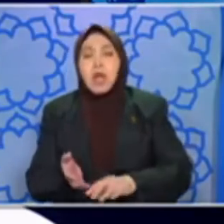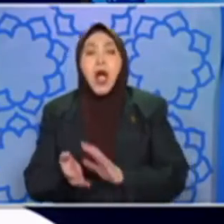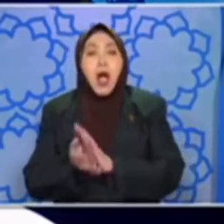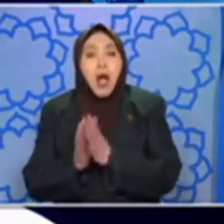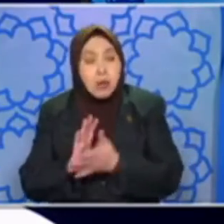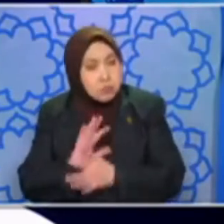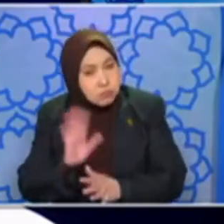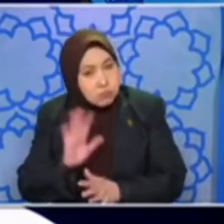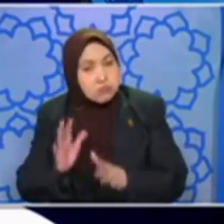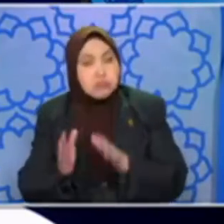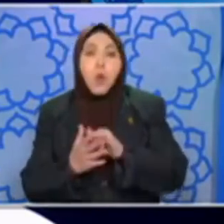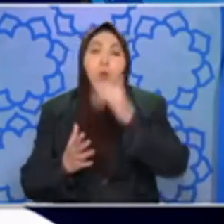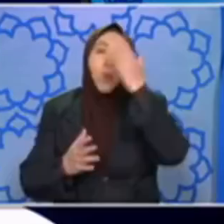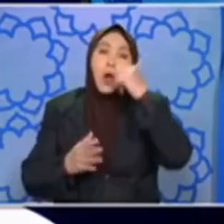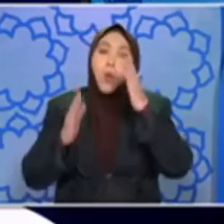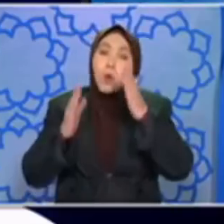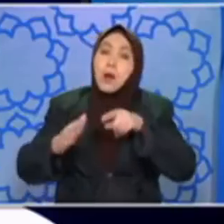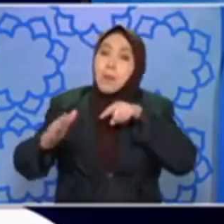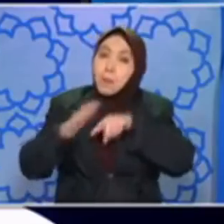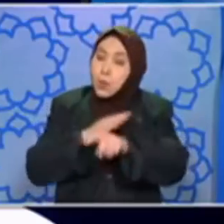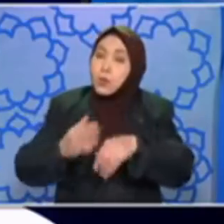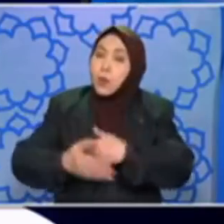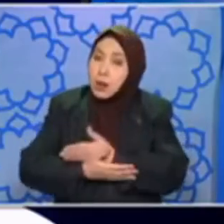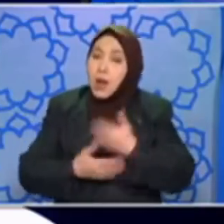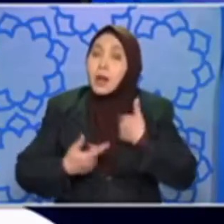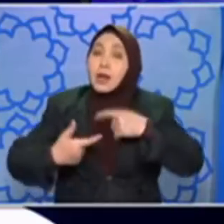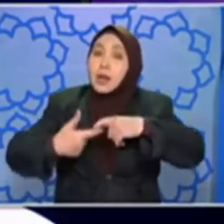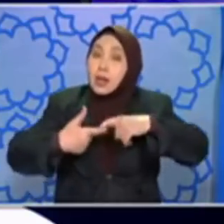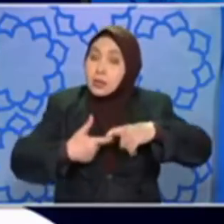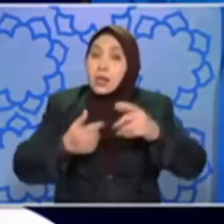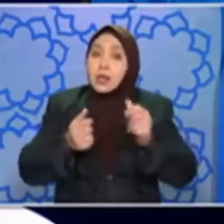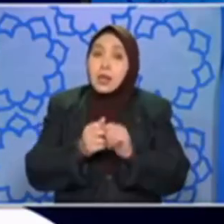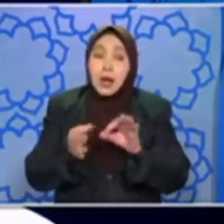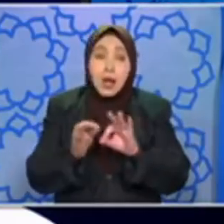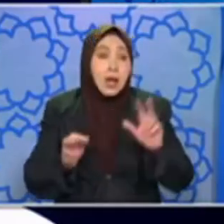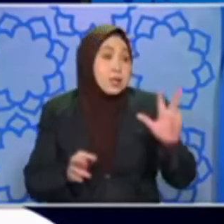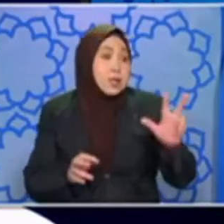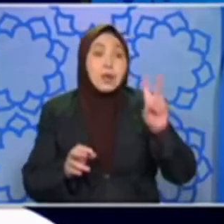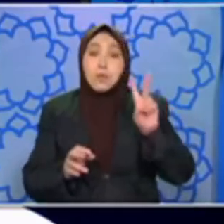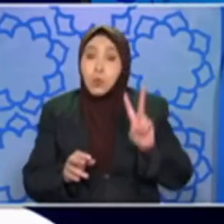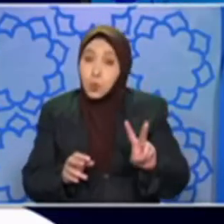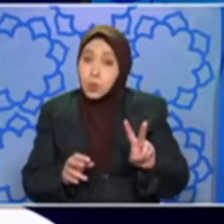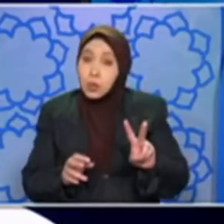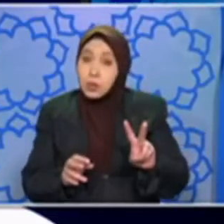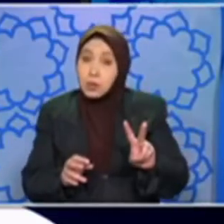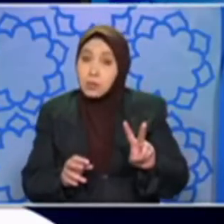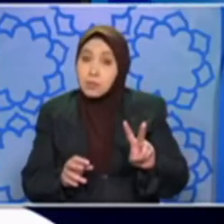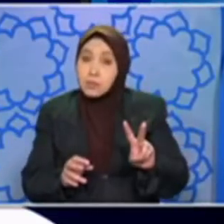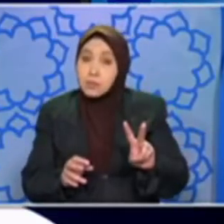dengan mengapa orang membunuh anak, ada kaitan dengan ayat 32,